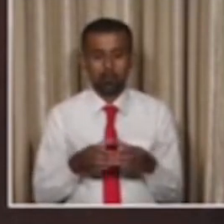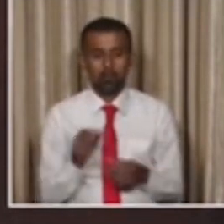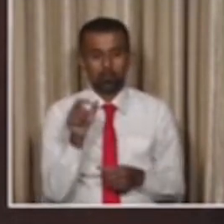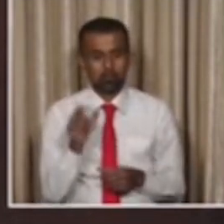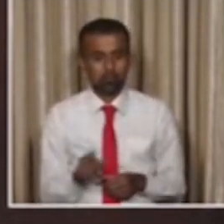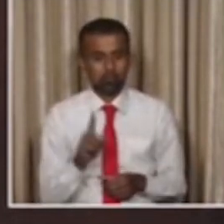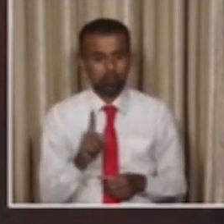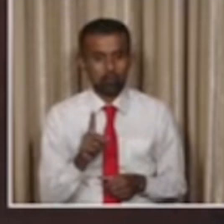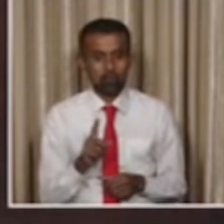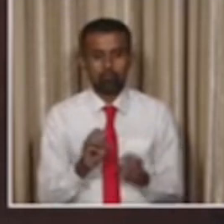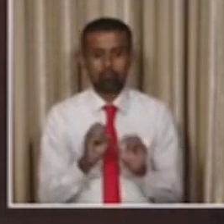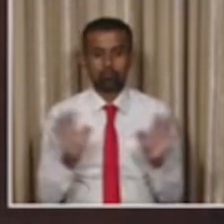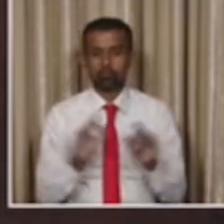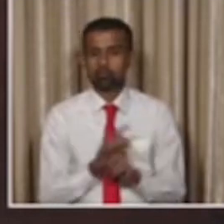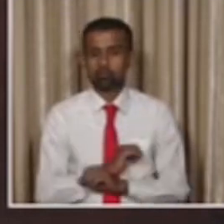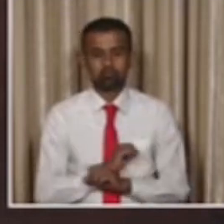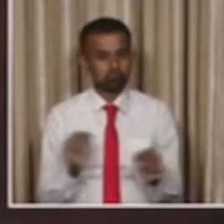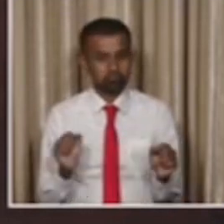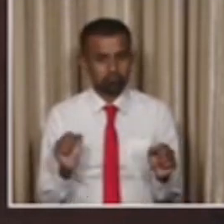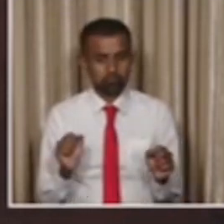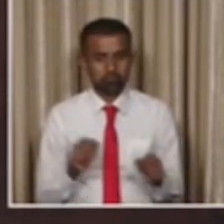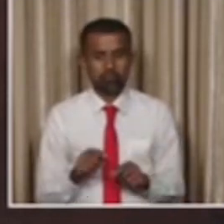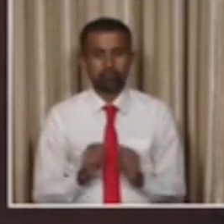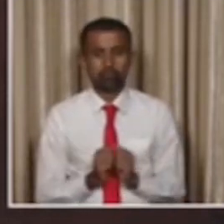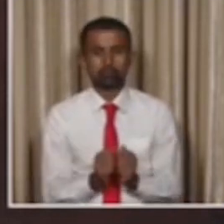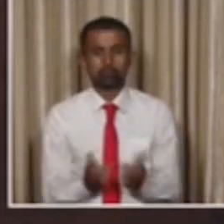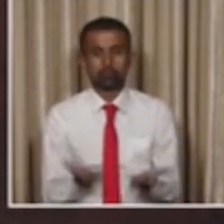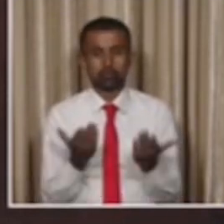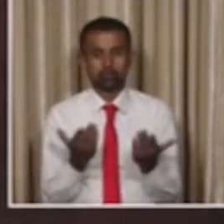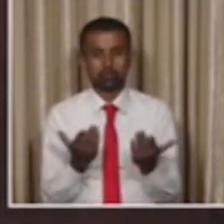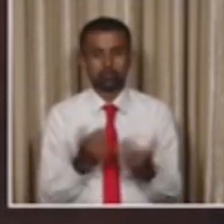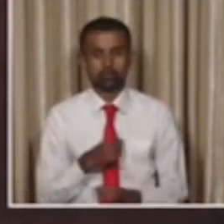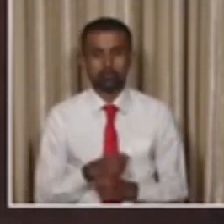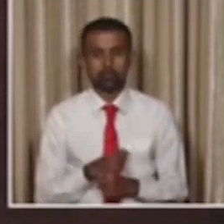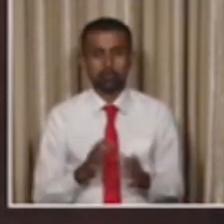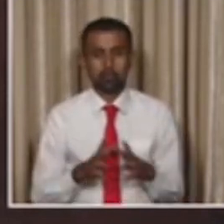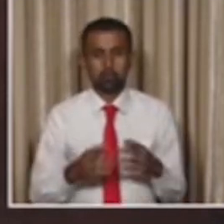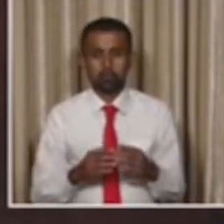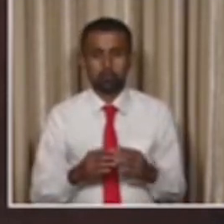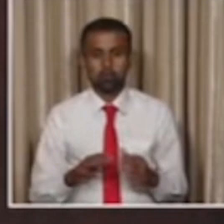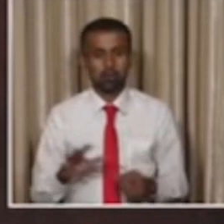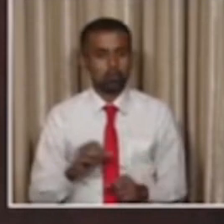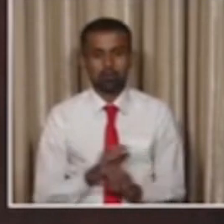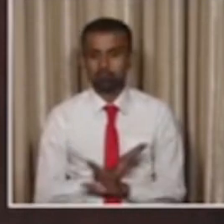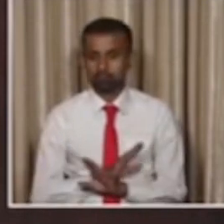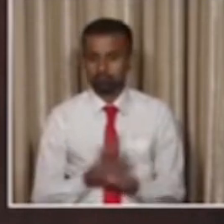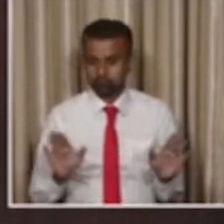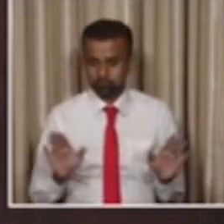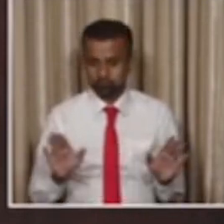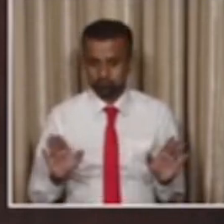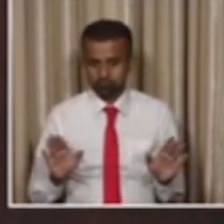අපේක්ෂකයෙක් ප්‍රවර්ධනය නොවනසේ කටයුතු කළ යුතු බවට ඒ සඳහා කිසිදු රාජ්‍ය දේපළ යොදා නොගත යුතු බවටත්